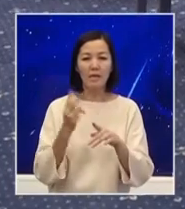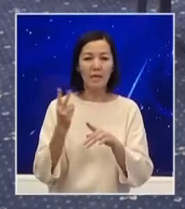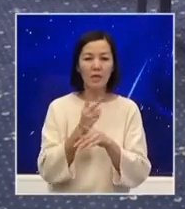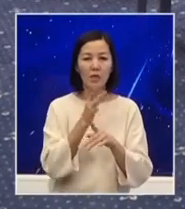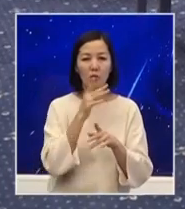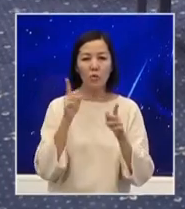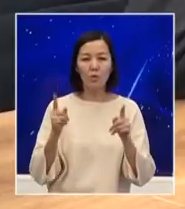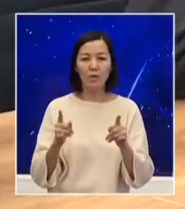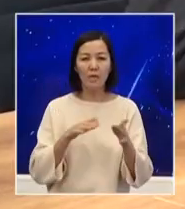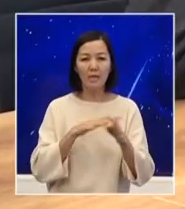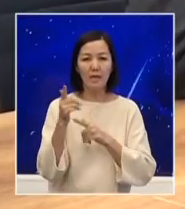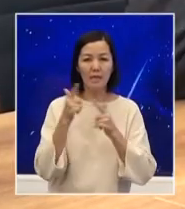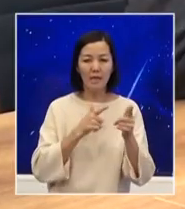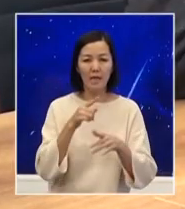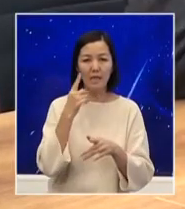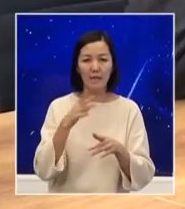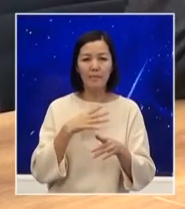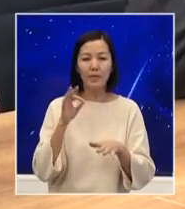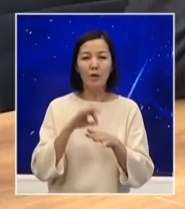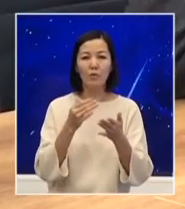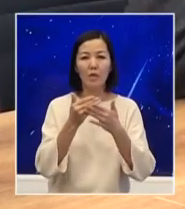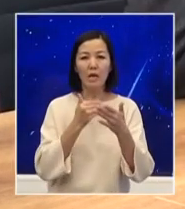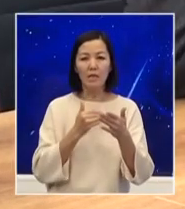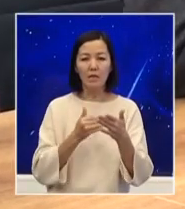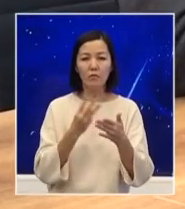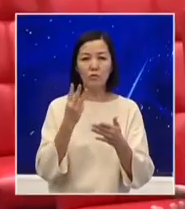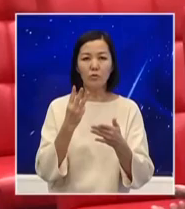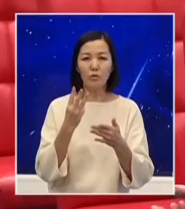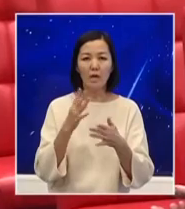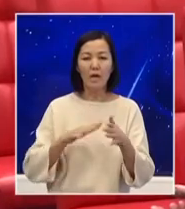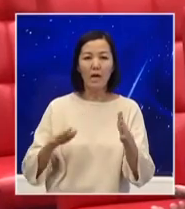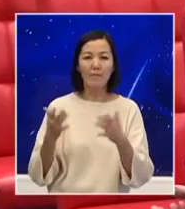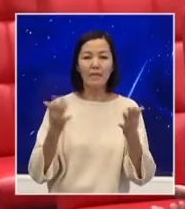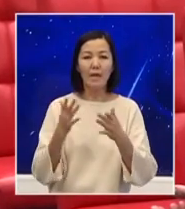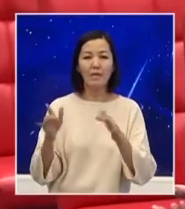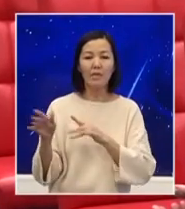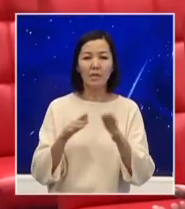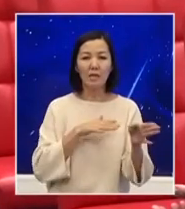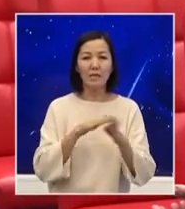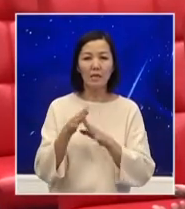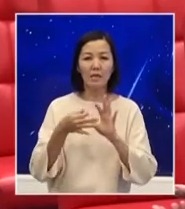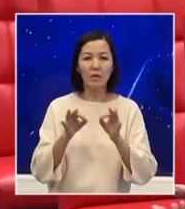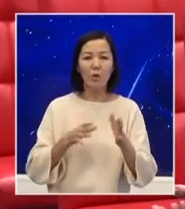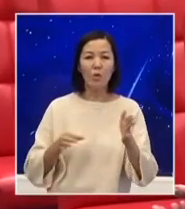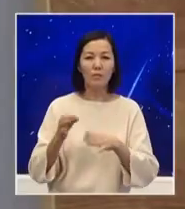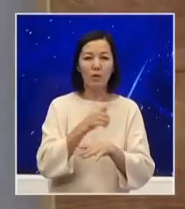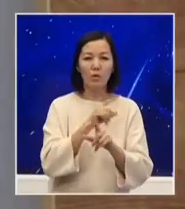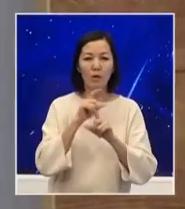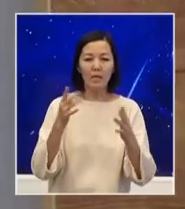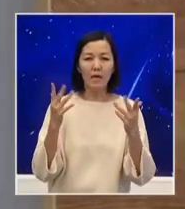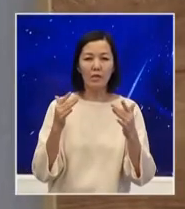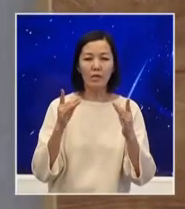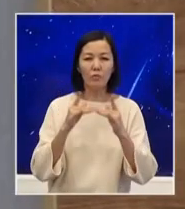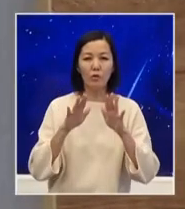екінші толқынына дайындығын айтты. Аурудың алдын алу үшін аймақта қандай шаралар атқарылып жатқандығын, облыстық